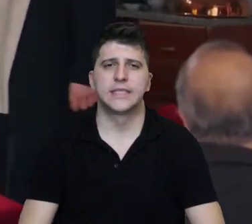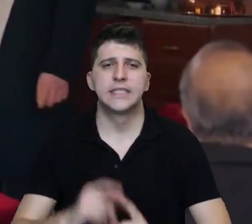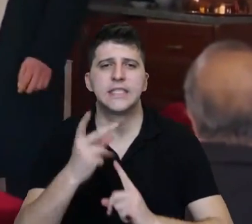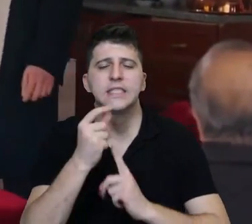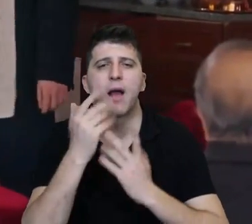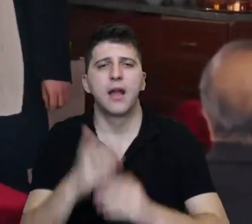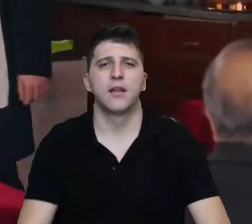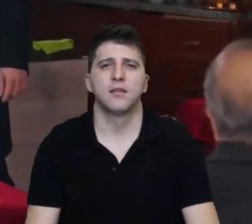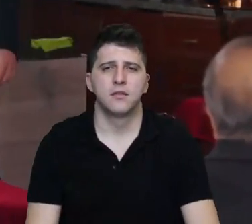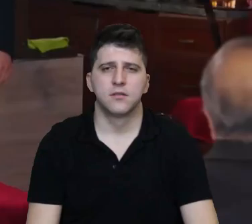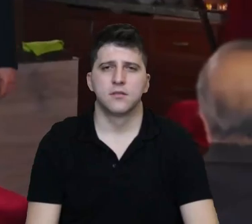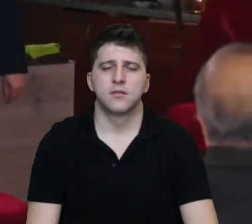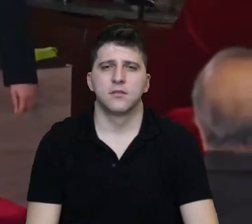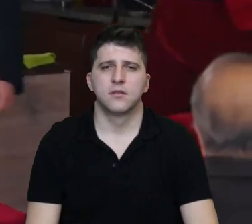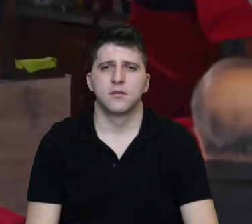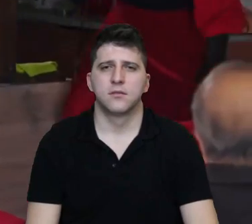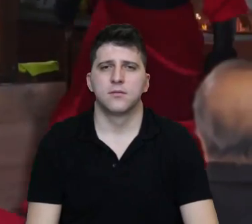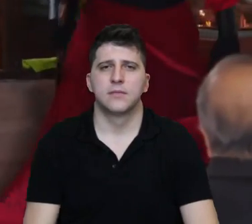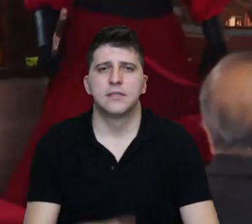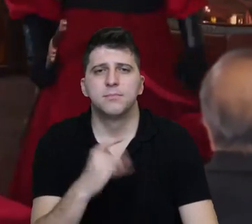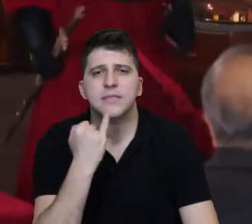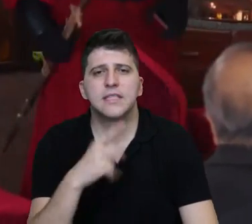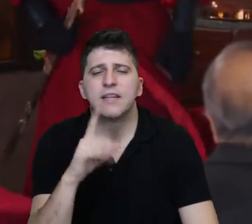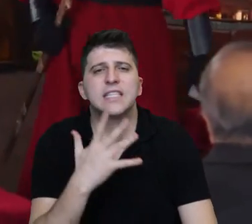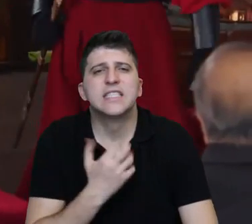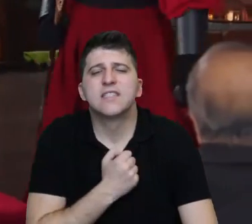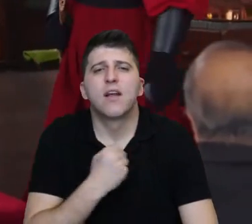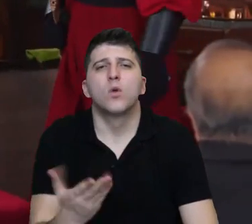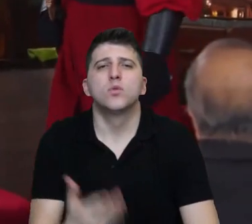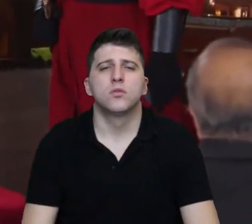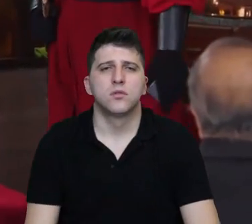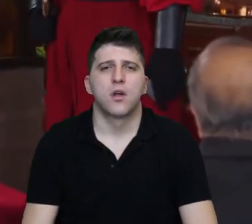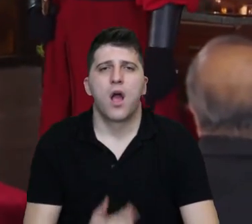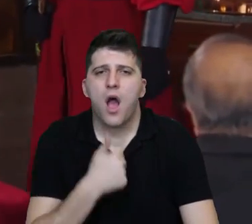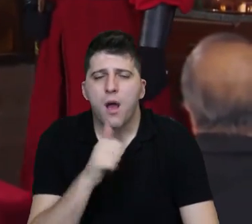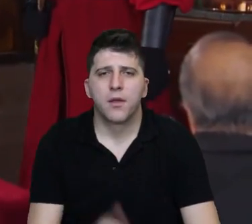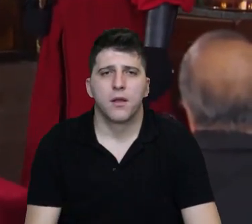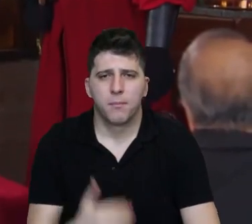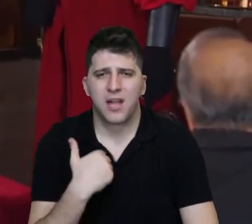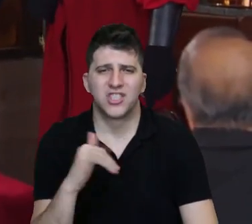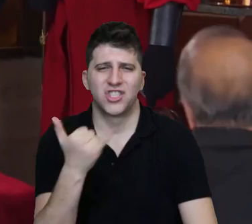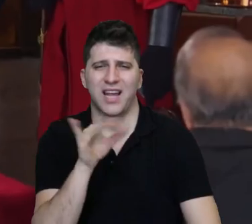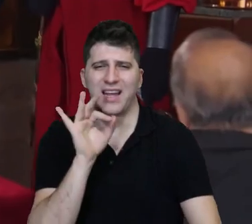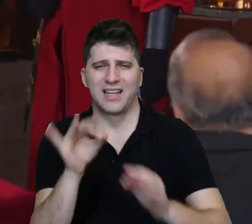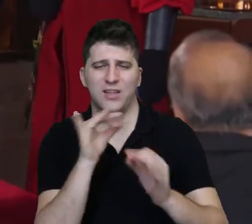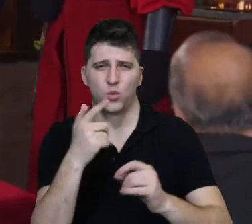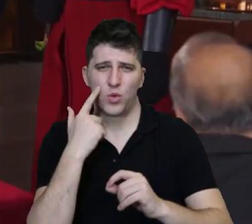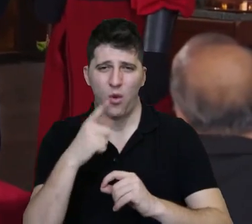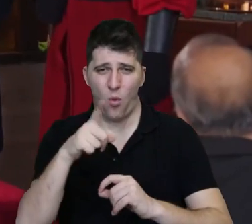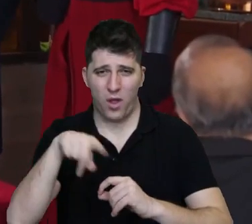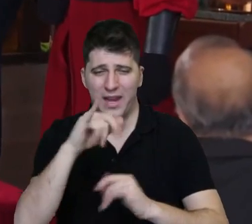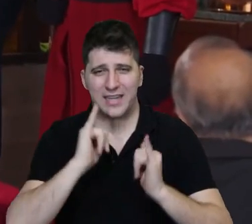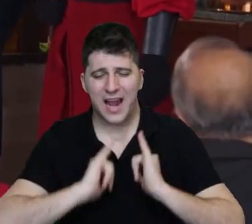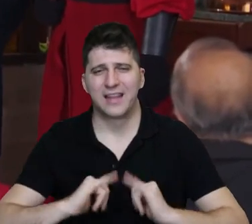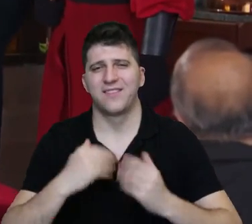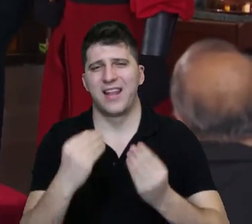İsmail. Oğlum sen misafirlerimizi niye sıkboğaz ediyorsun lan? Abi ben şakalarımla, esprilerimle onlara rahat